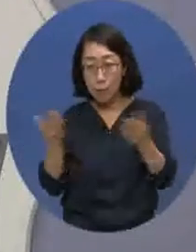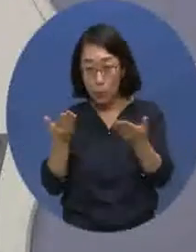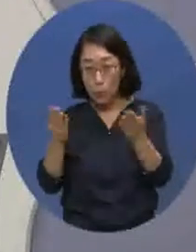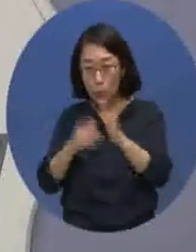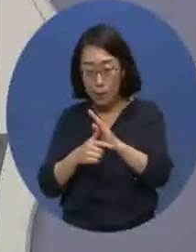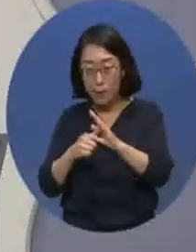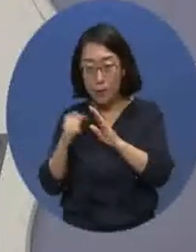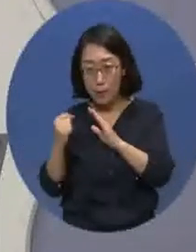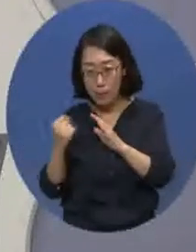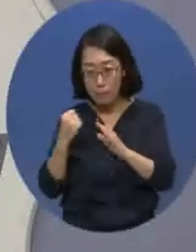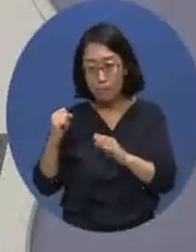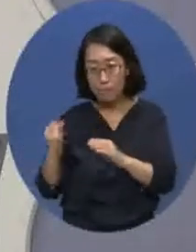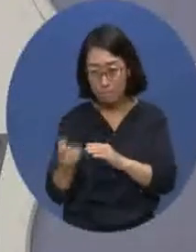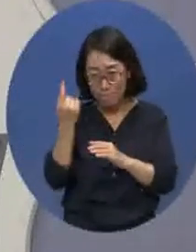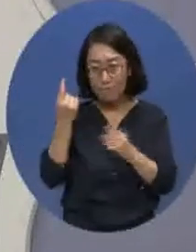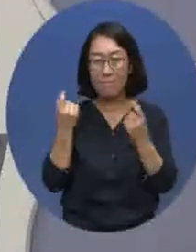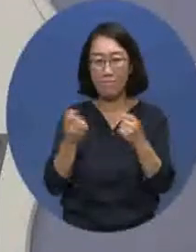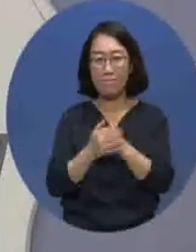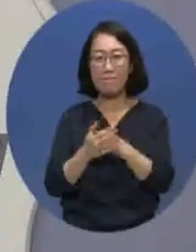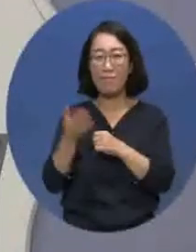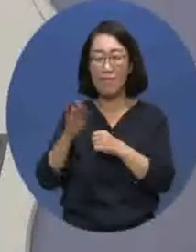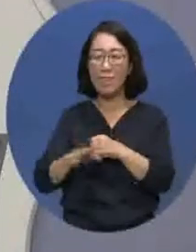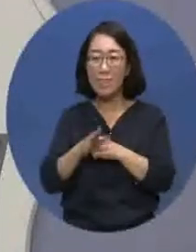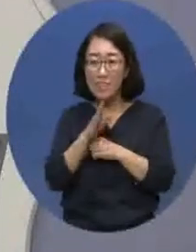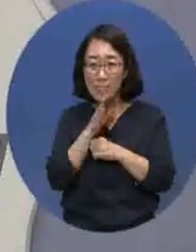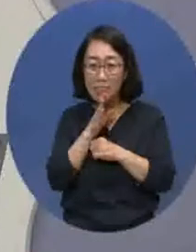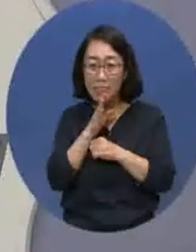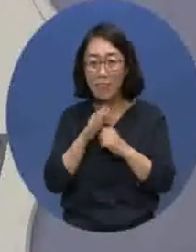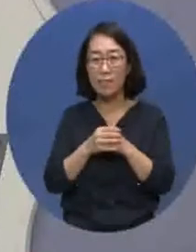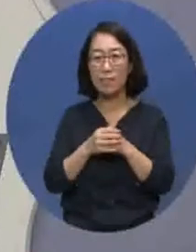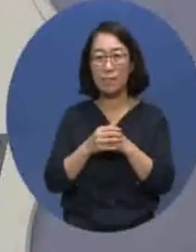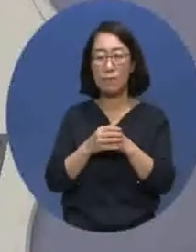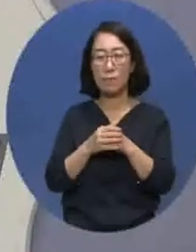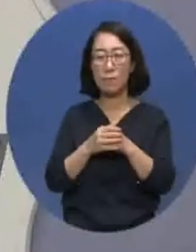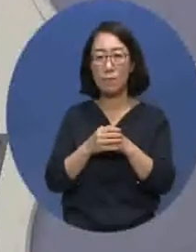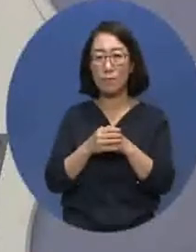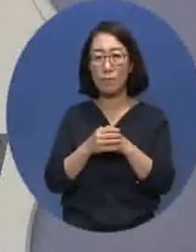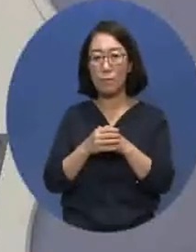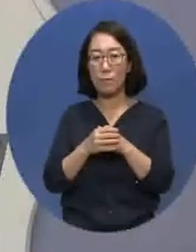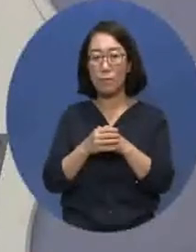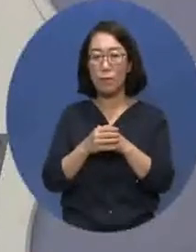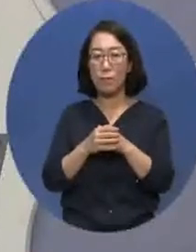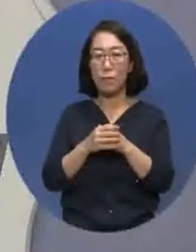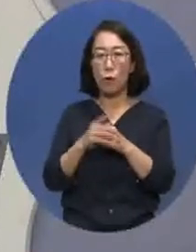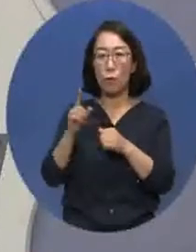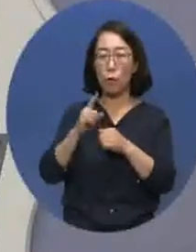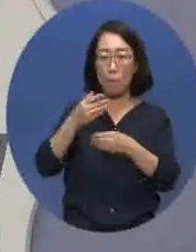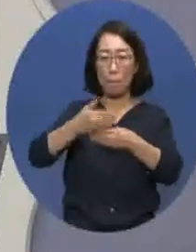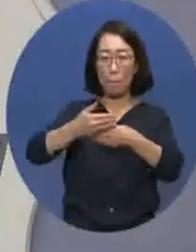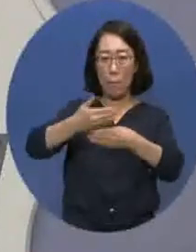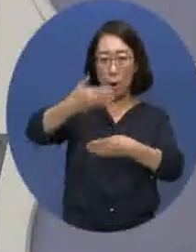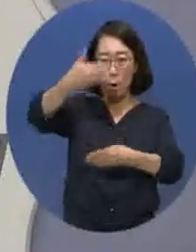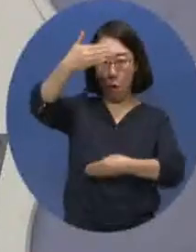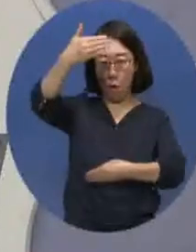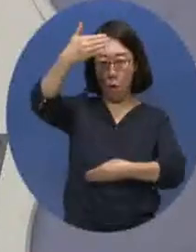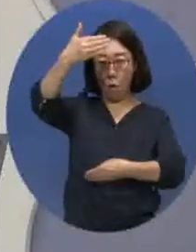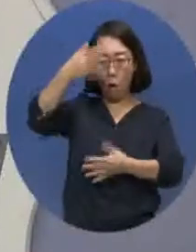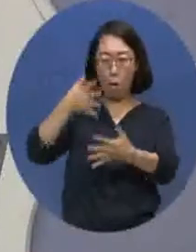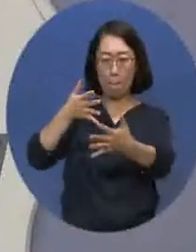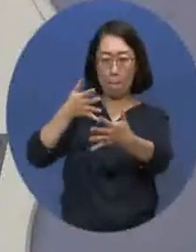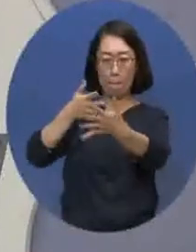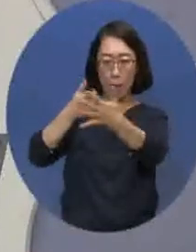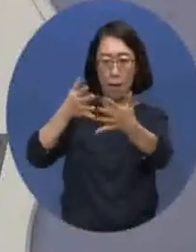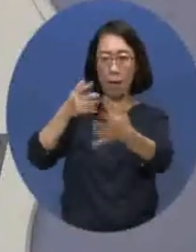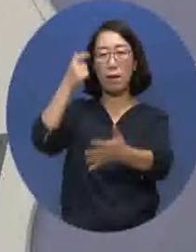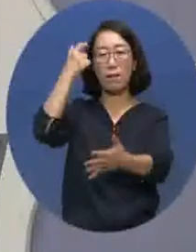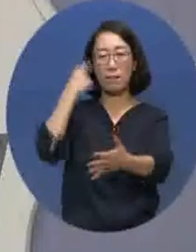위로는 합니다 그런데 현실적으로는 어떤 어 벽 을 느끼고 요 그